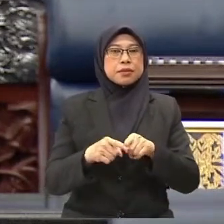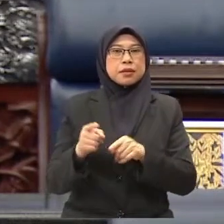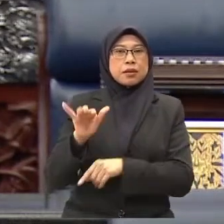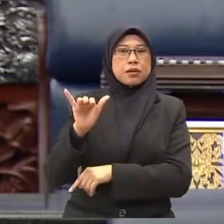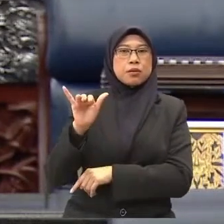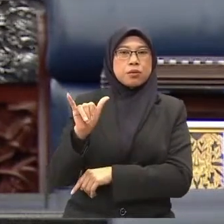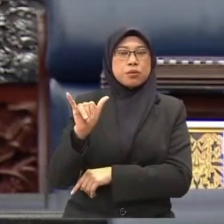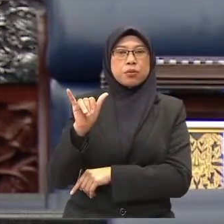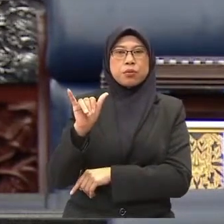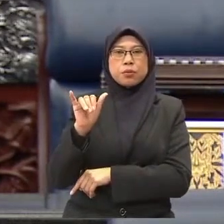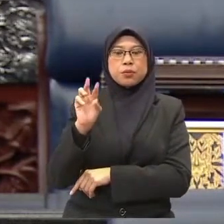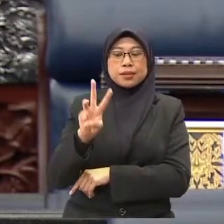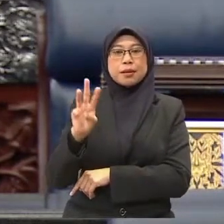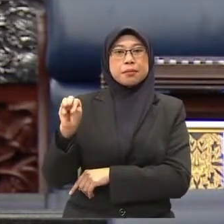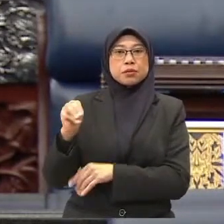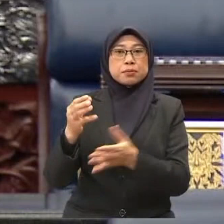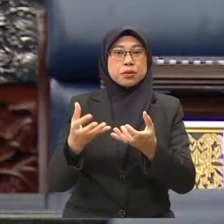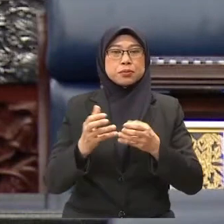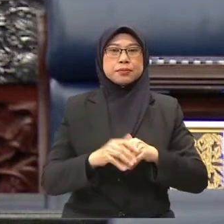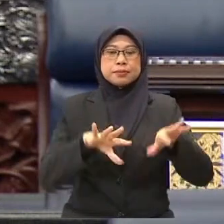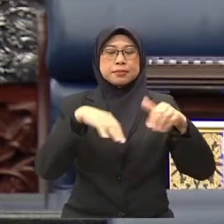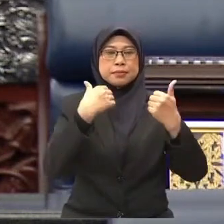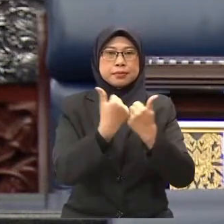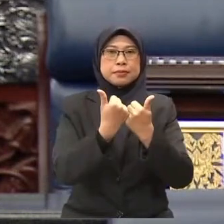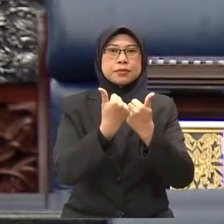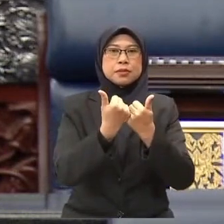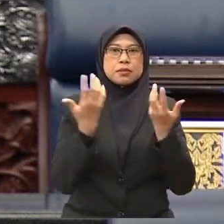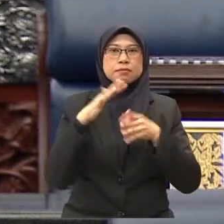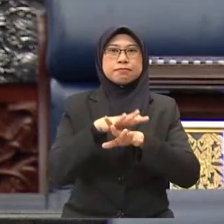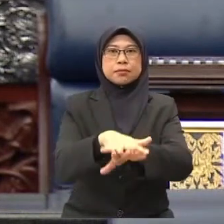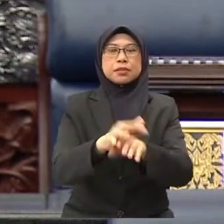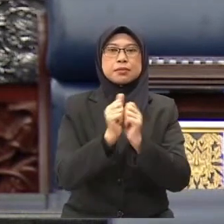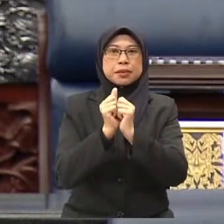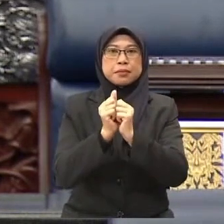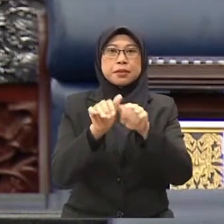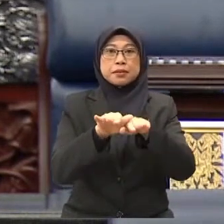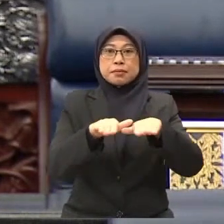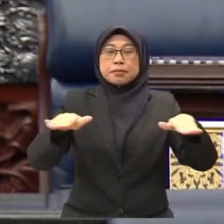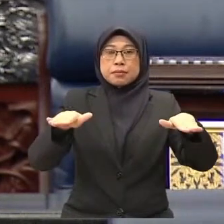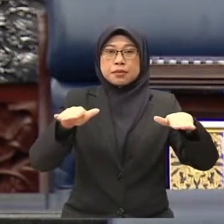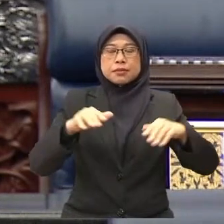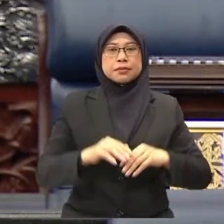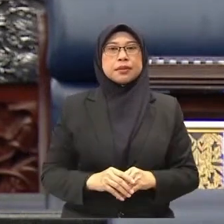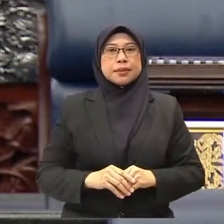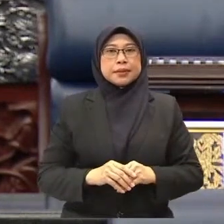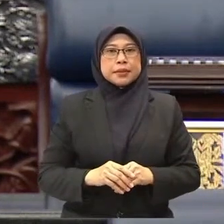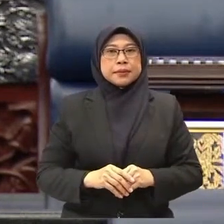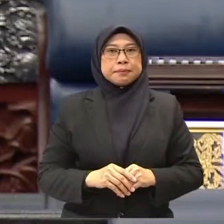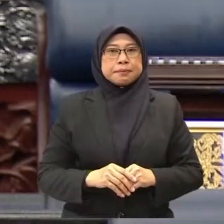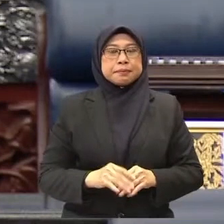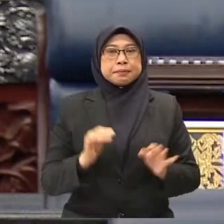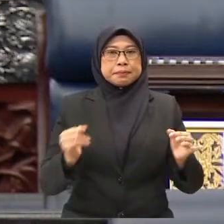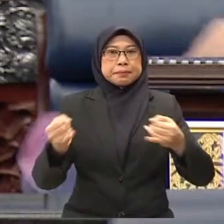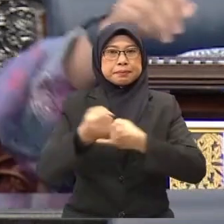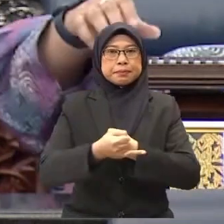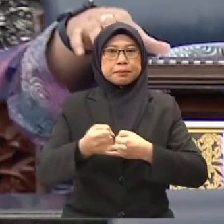Semaju. Di antara agensi yang telah berintegrasi dengan platform tersebut adalah